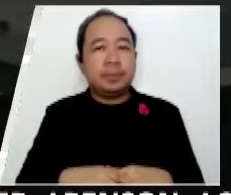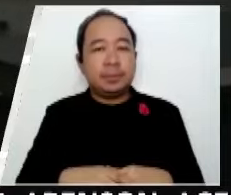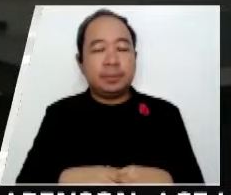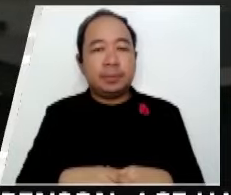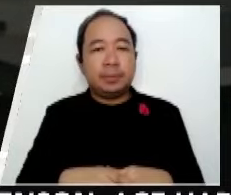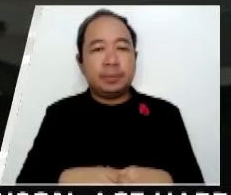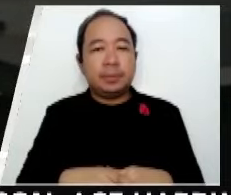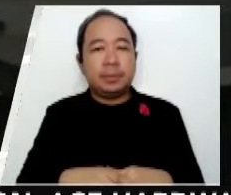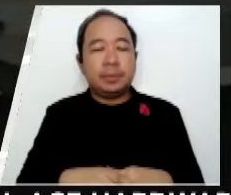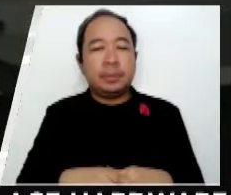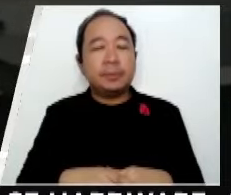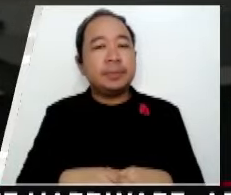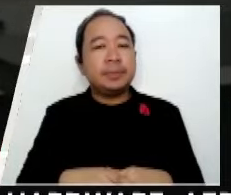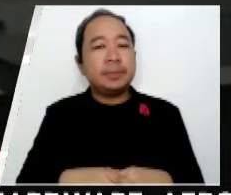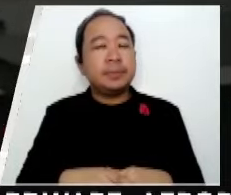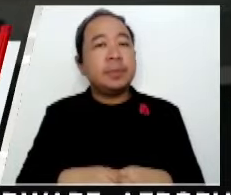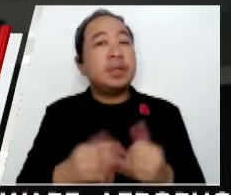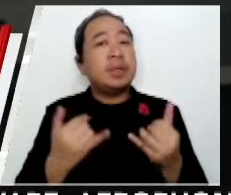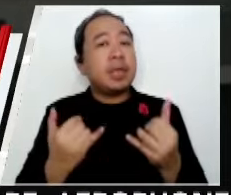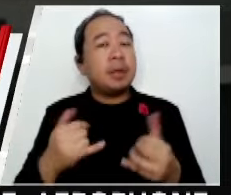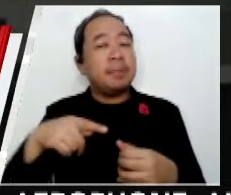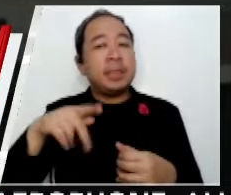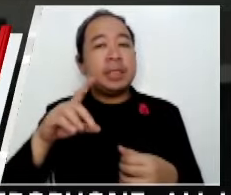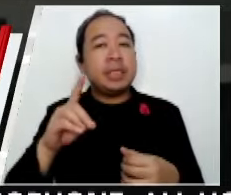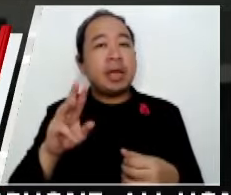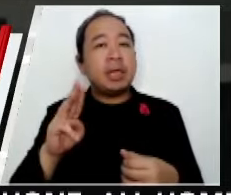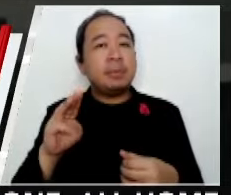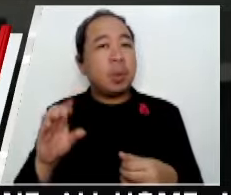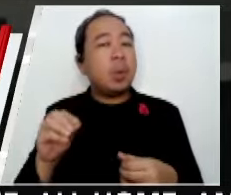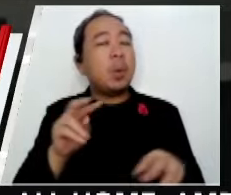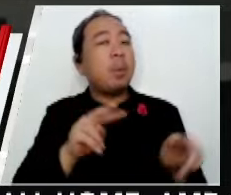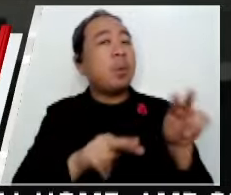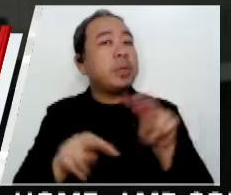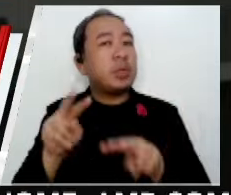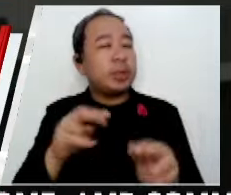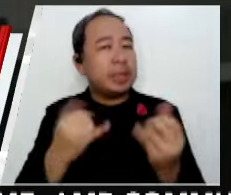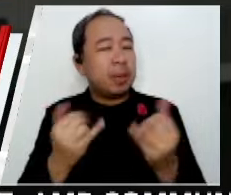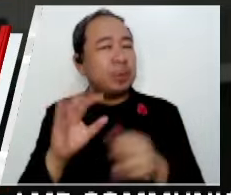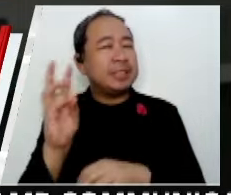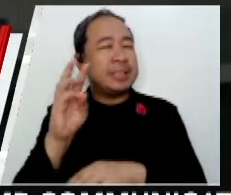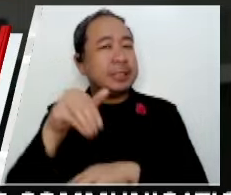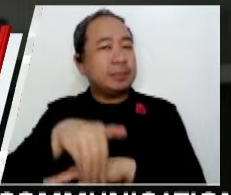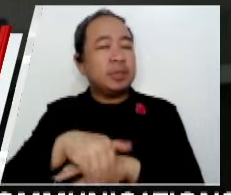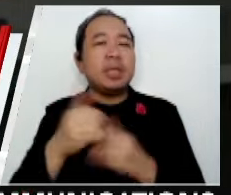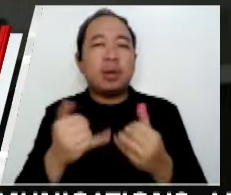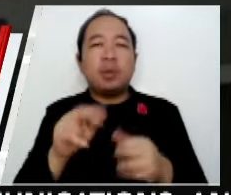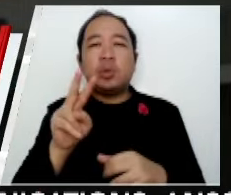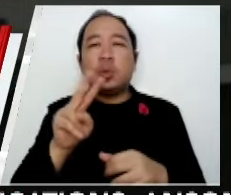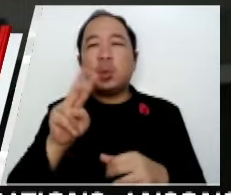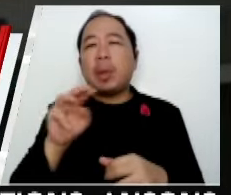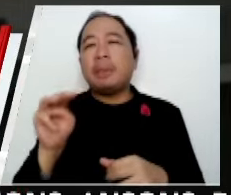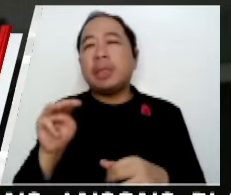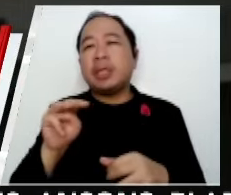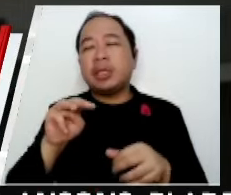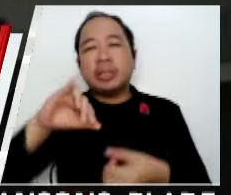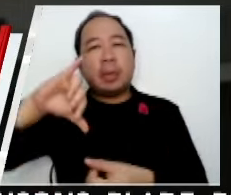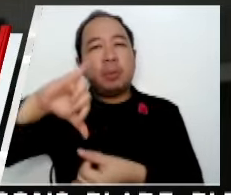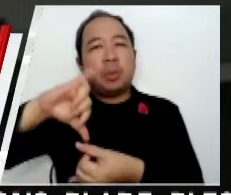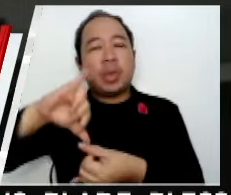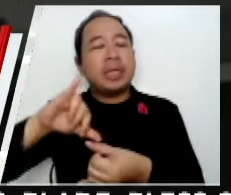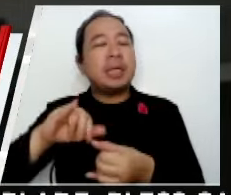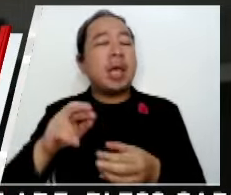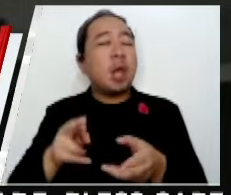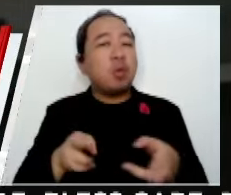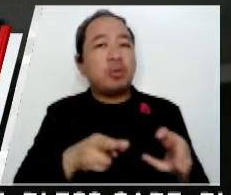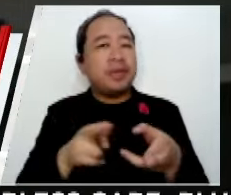Connie, sa monitoring ng PDRRMO as of 6 p.m. ay nasa 2 meters ang antas ng Bunton River, malayo pa sa 6 meters